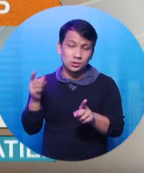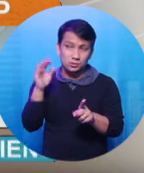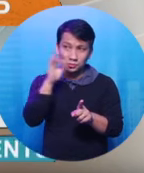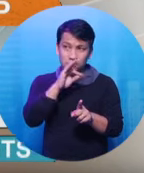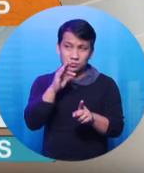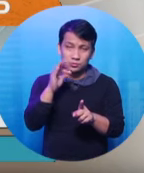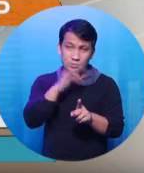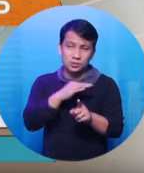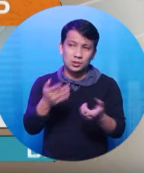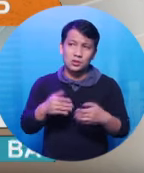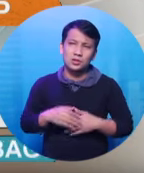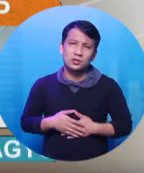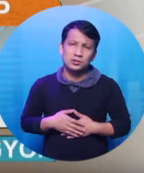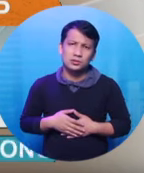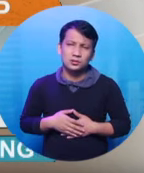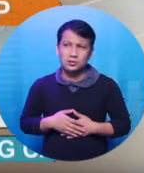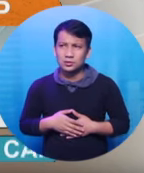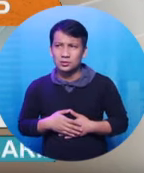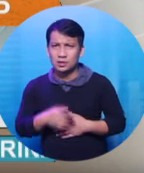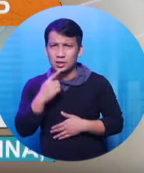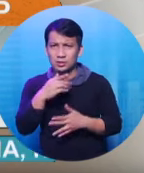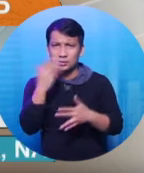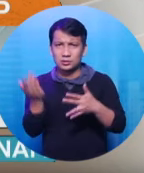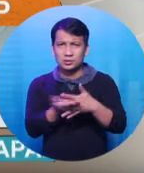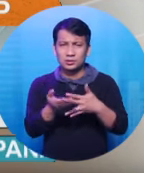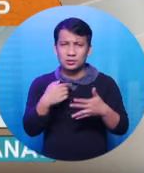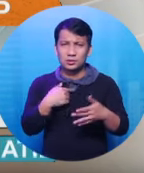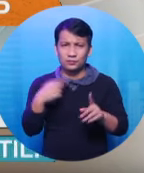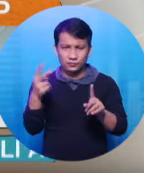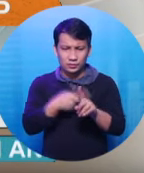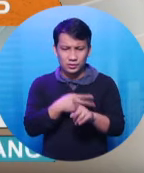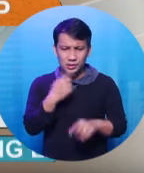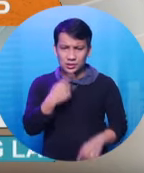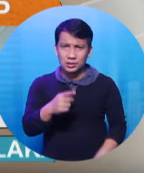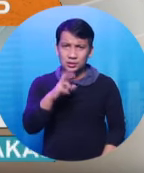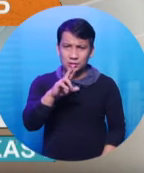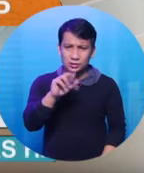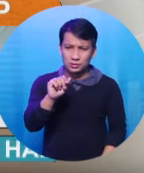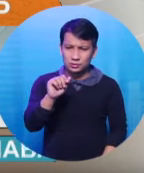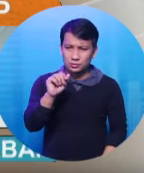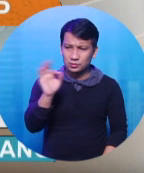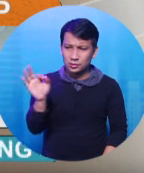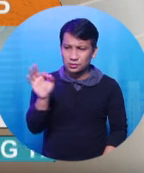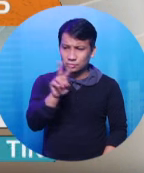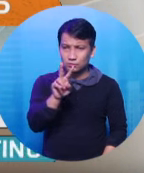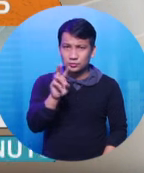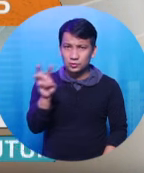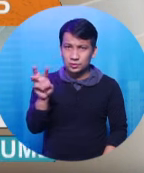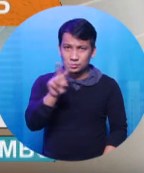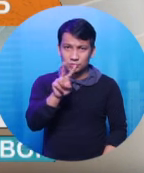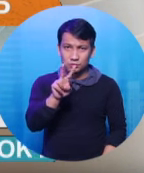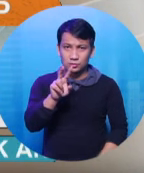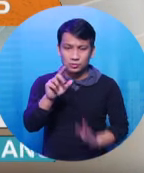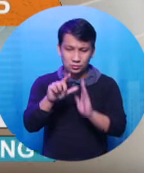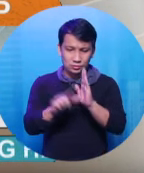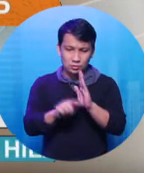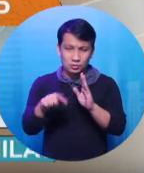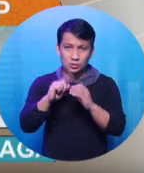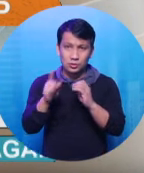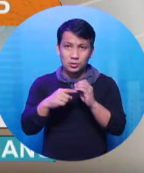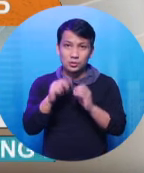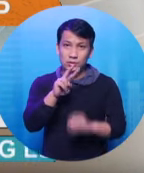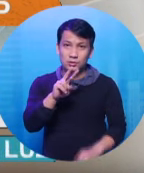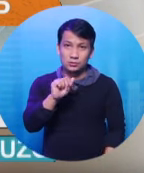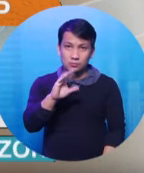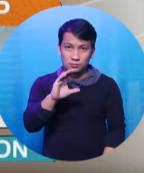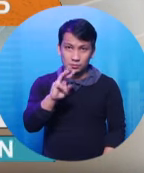kababayan? Apo, sir, pinailan po namin siya ng violation po nung ating RA 9262 o yung ating law para sa Bausi,